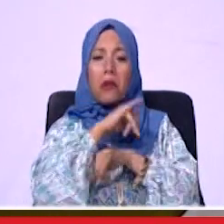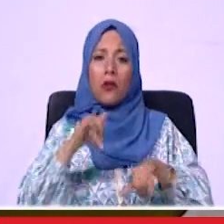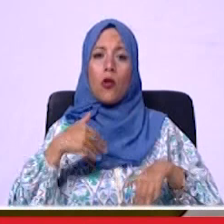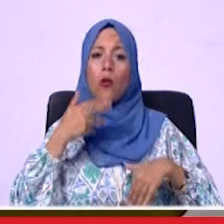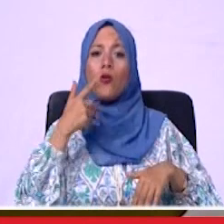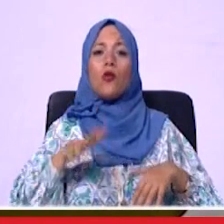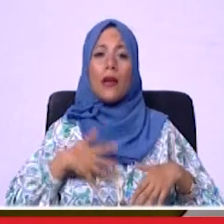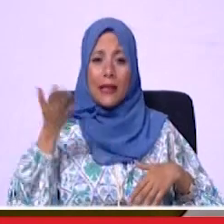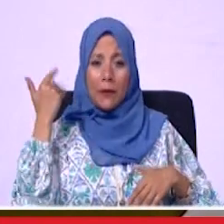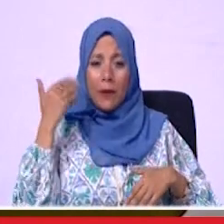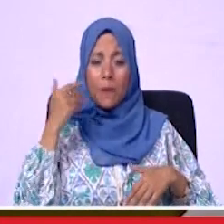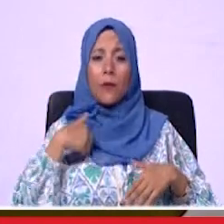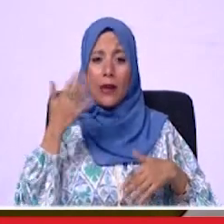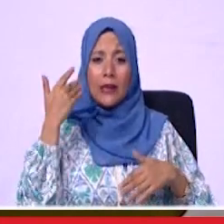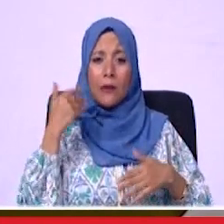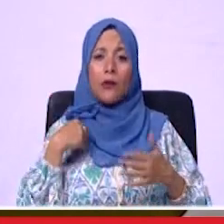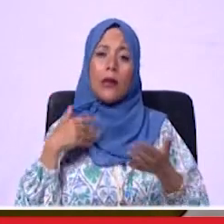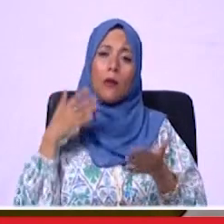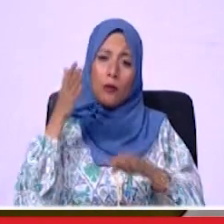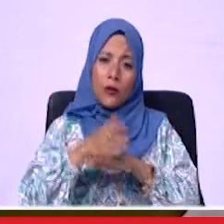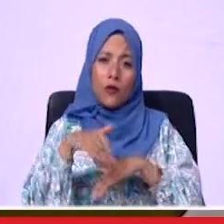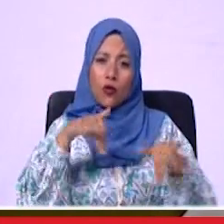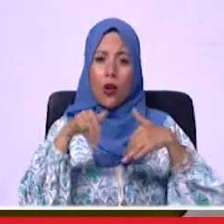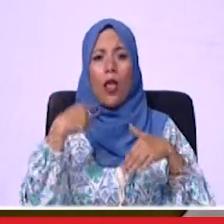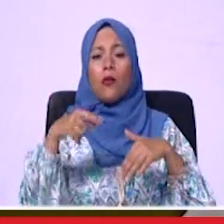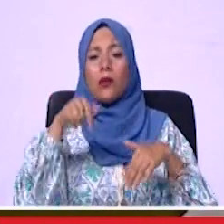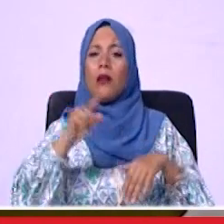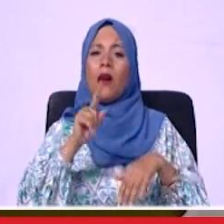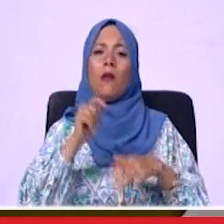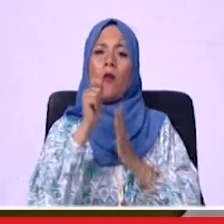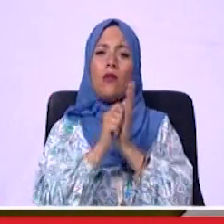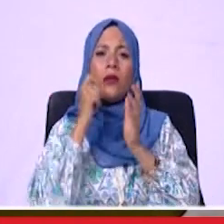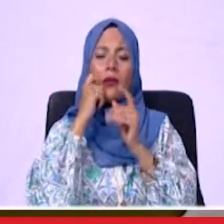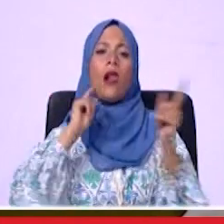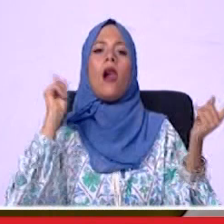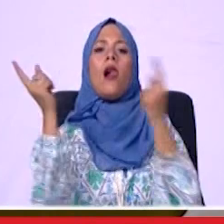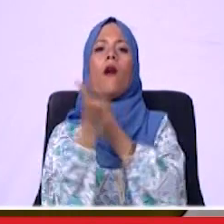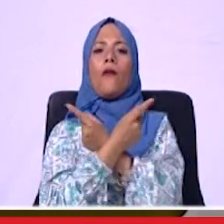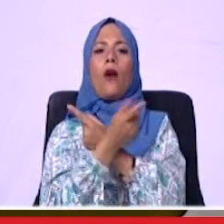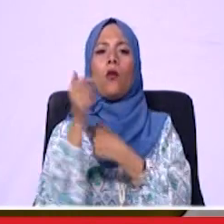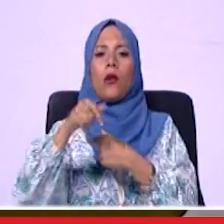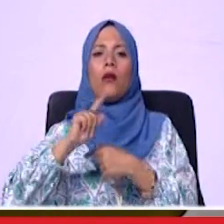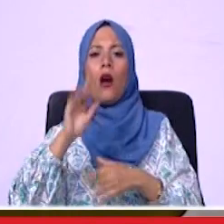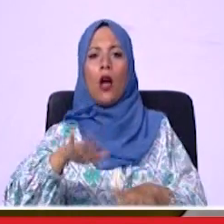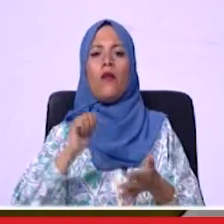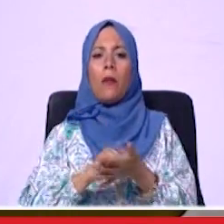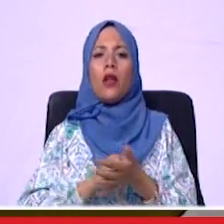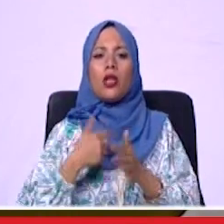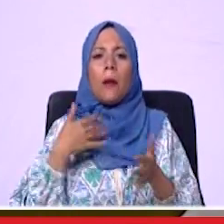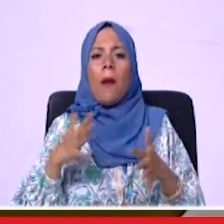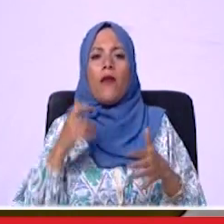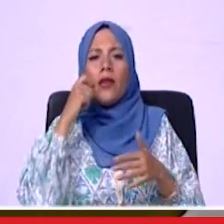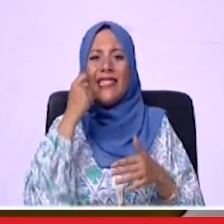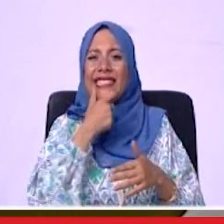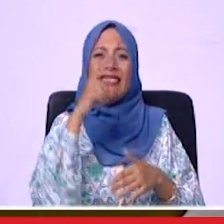الشاب بيقول، بيحكي عن الراجل، بيحكي عن الشاب، بيقول إن الشاب ده حياته تحولت 180 درجة بعد الحريق. بقى